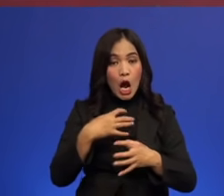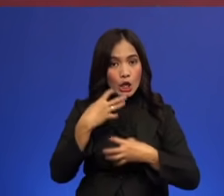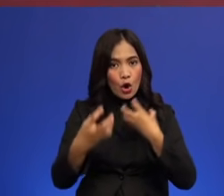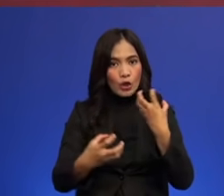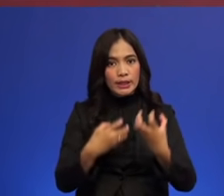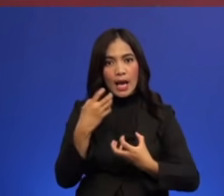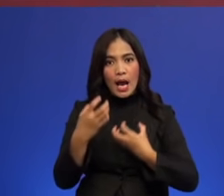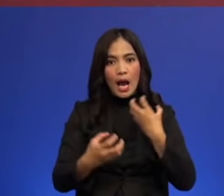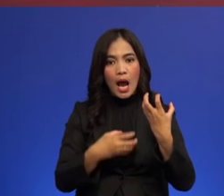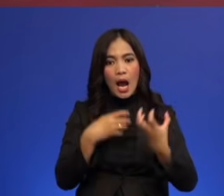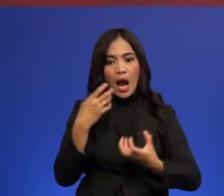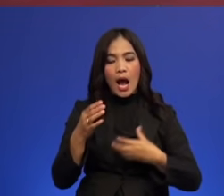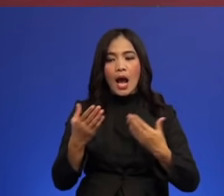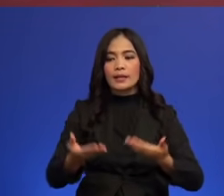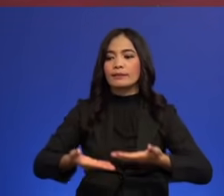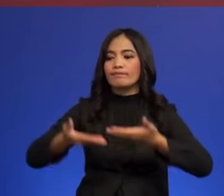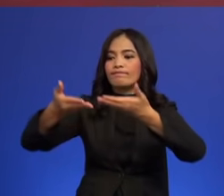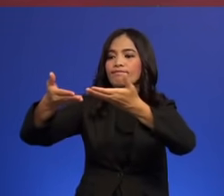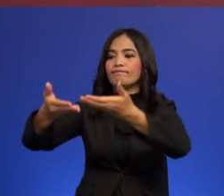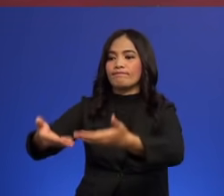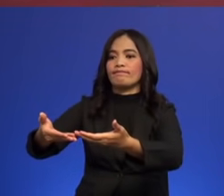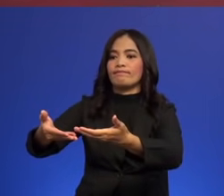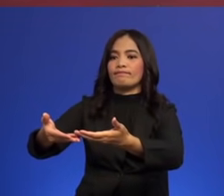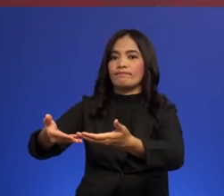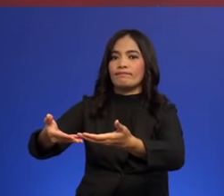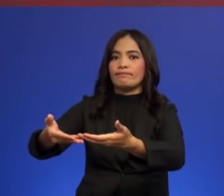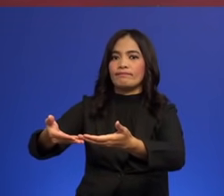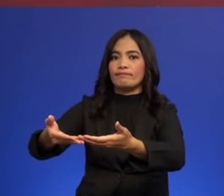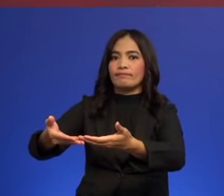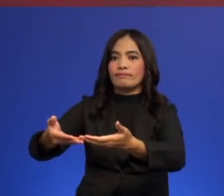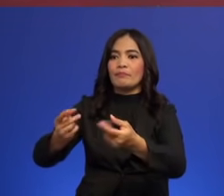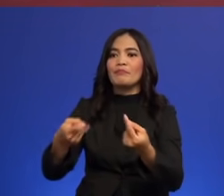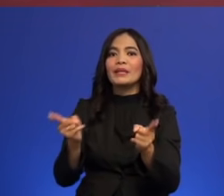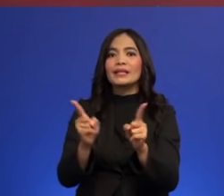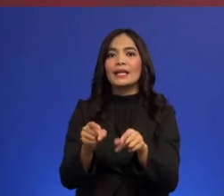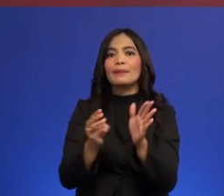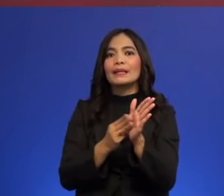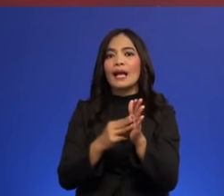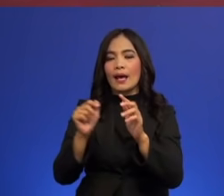dosa akan diperkarakan, akan dipersoalkan.